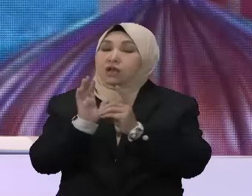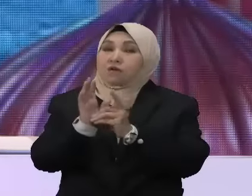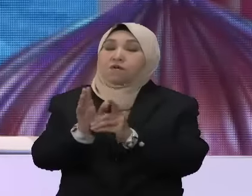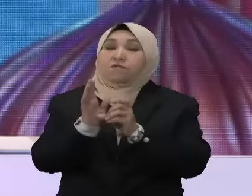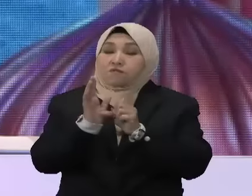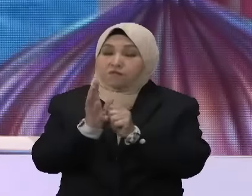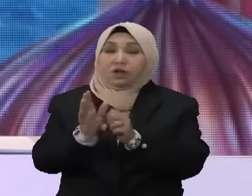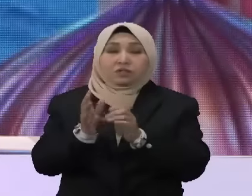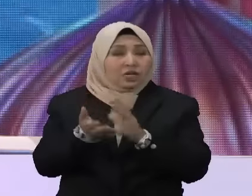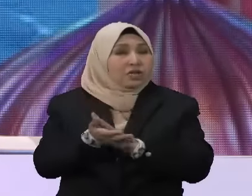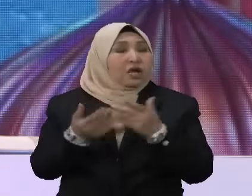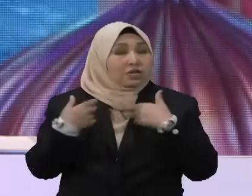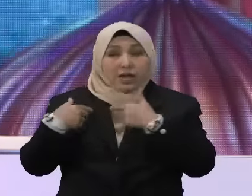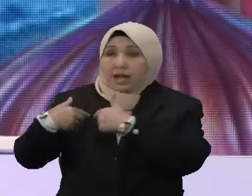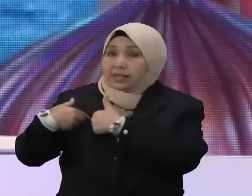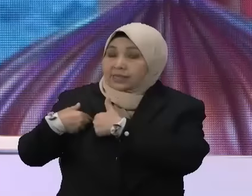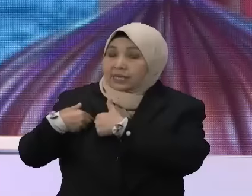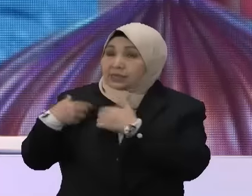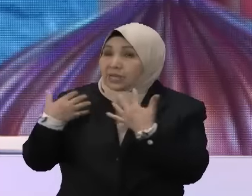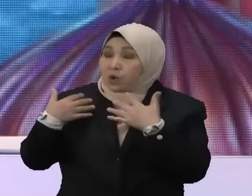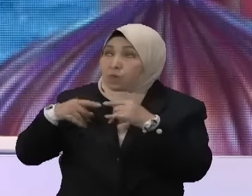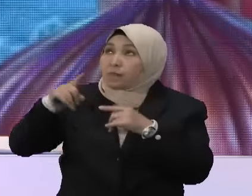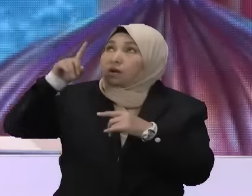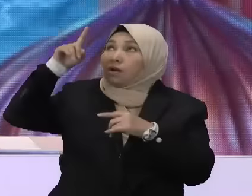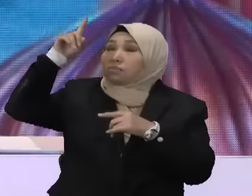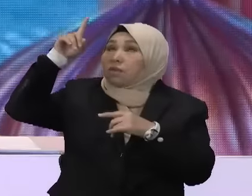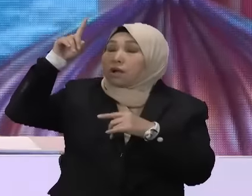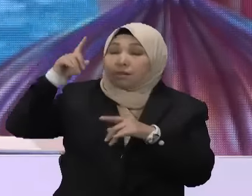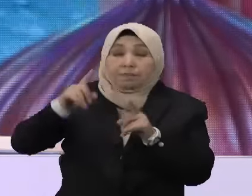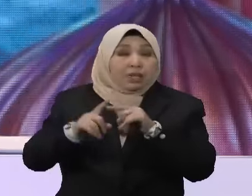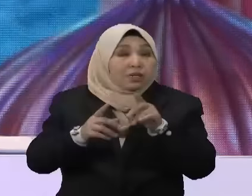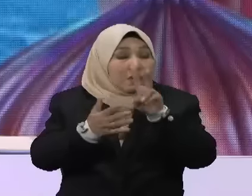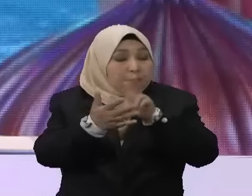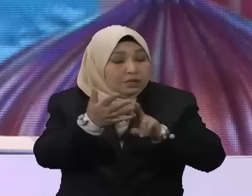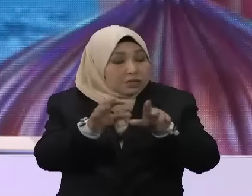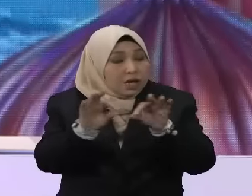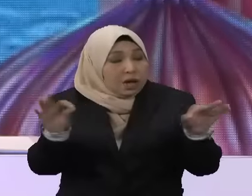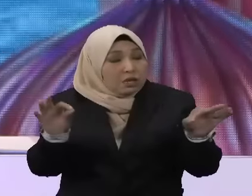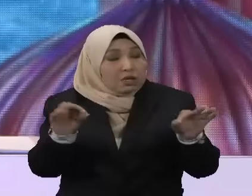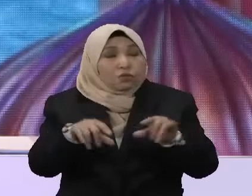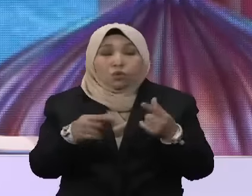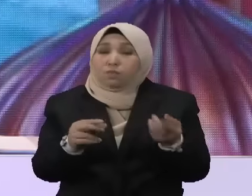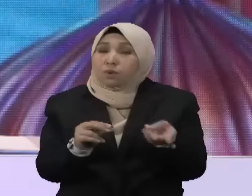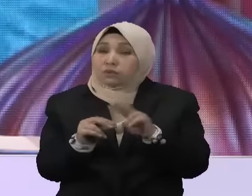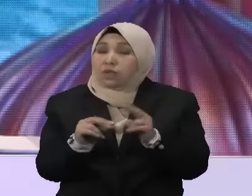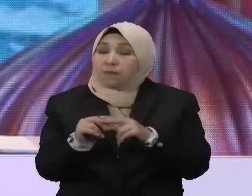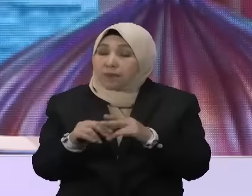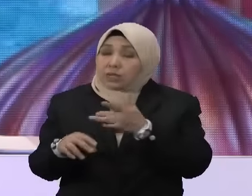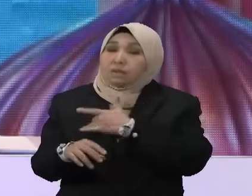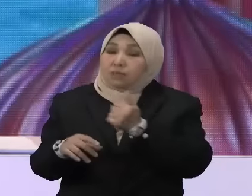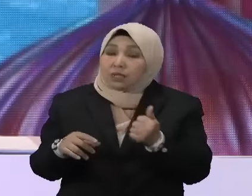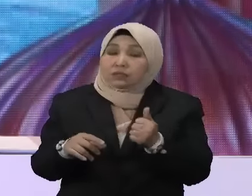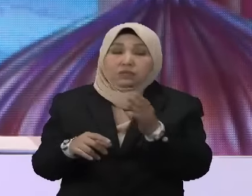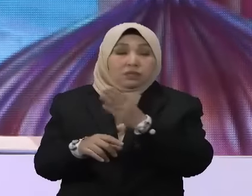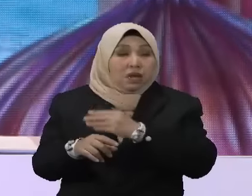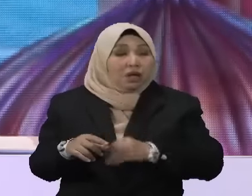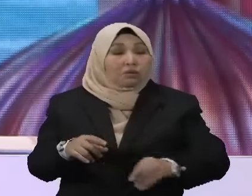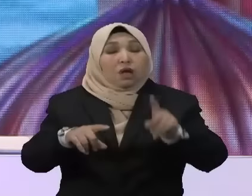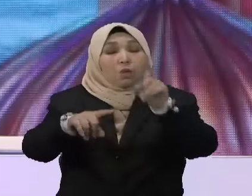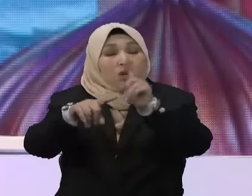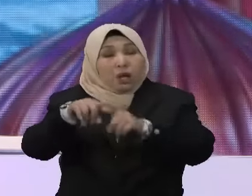situ ada elemen hati, takut kepada Allah, apabila dibacakan ayat Quran bertambah keimanannya, wa ala rabbihim yatawakkalun,